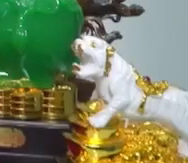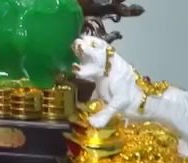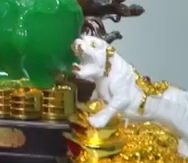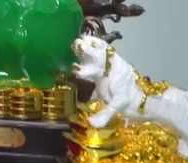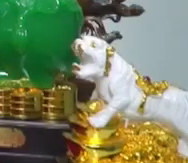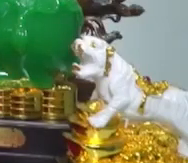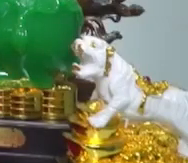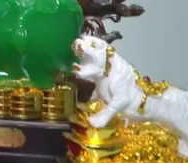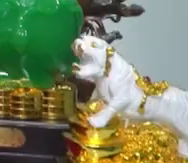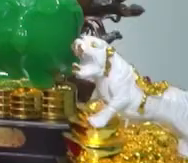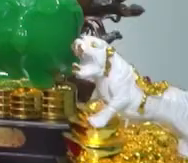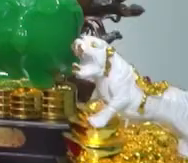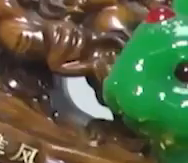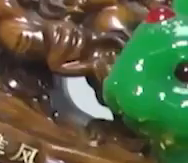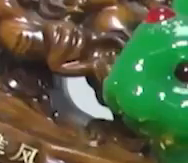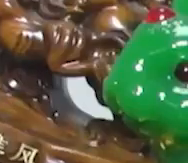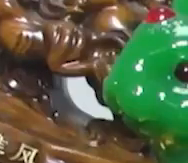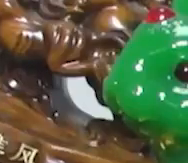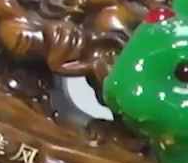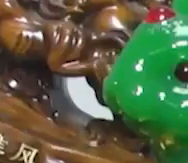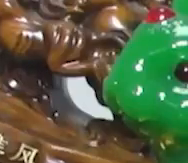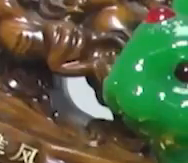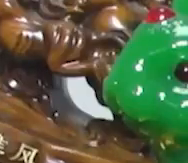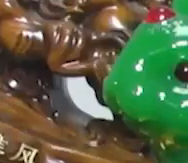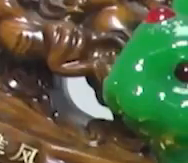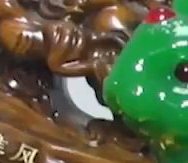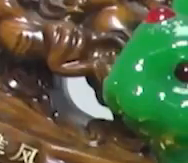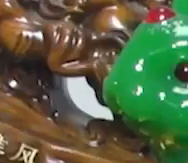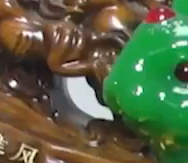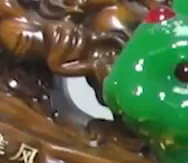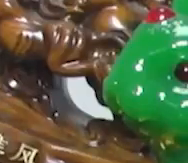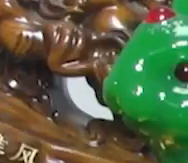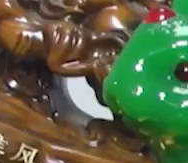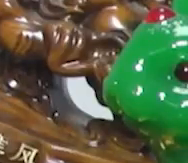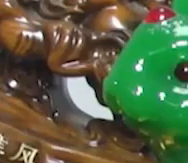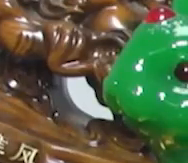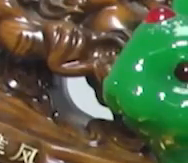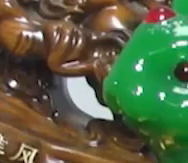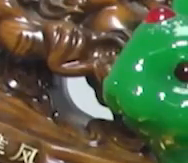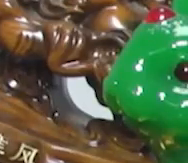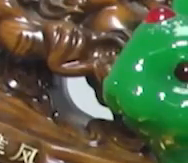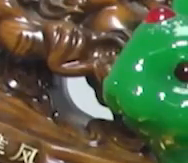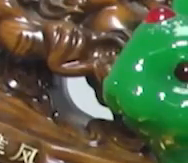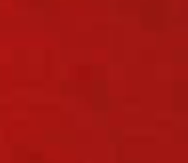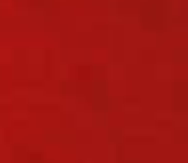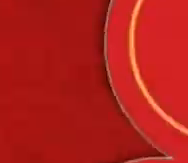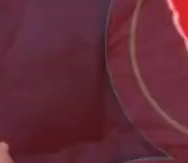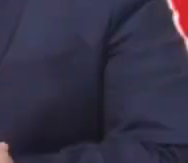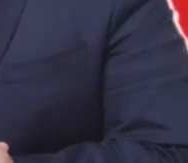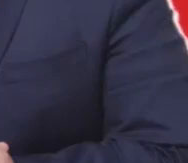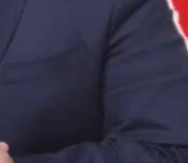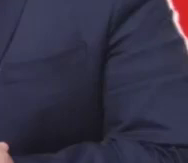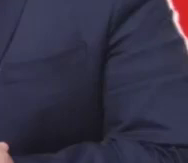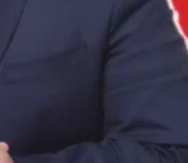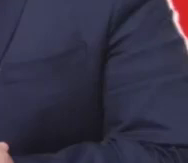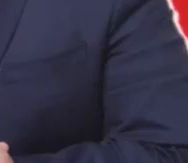Kaya naman, always be positive at i-claim natin ang mga swerte, mga ka-RSP.